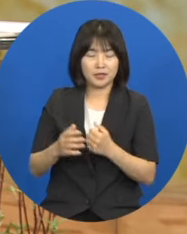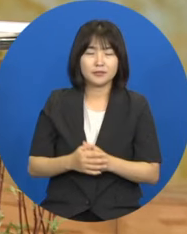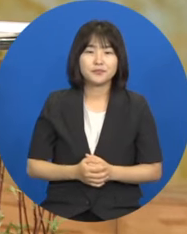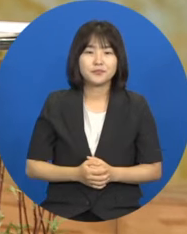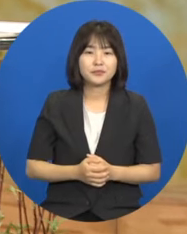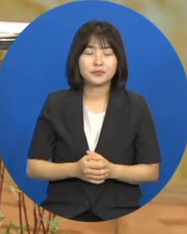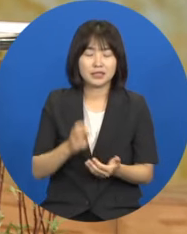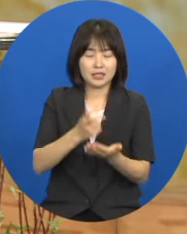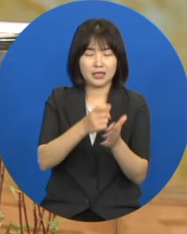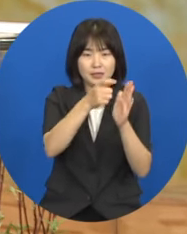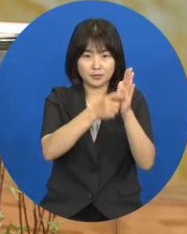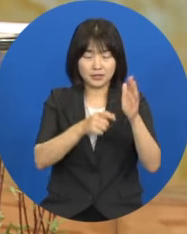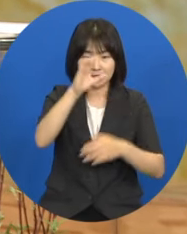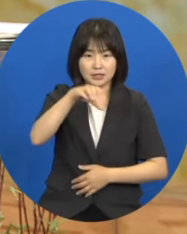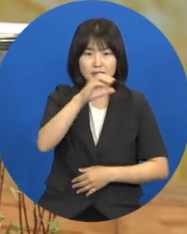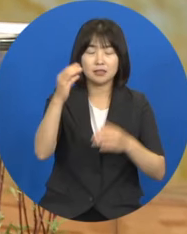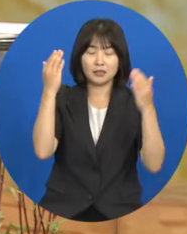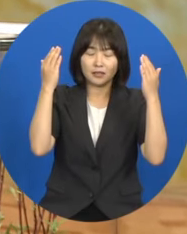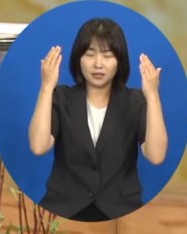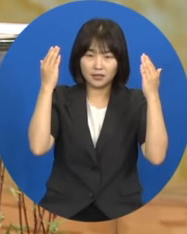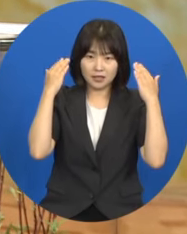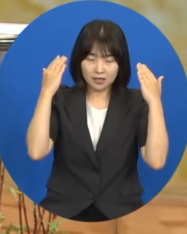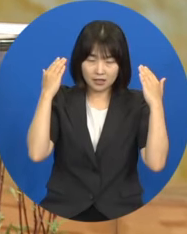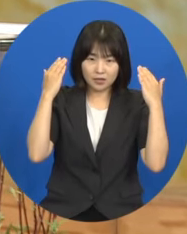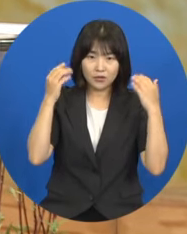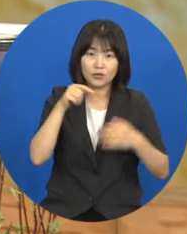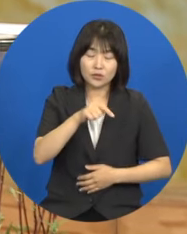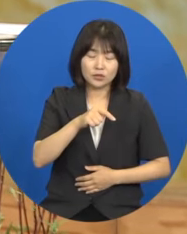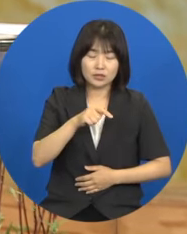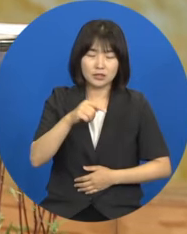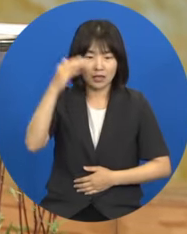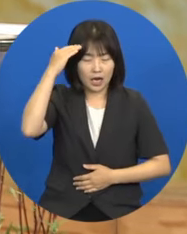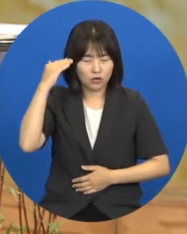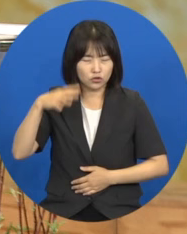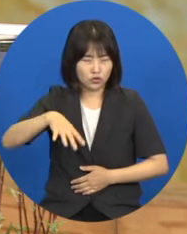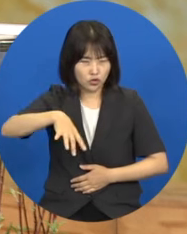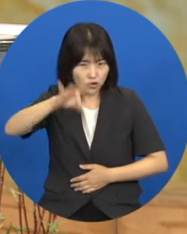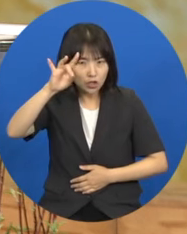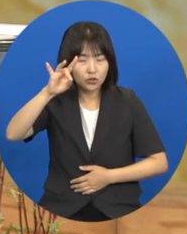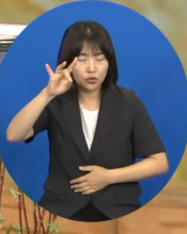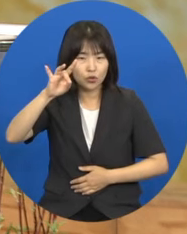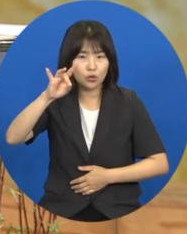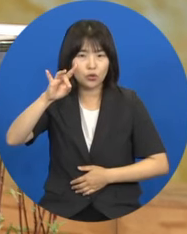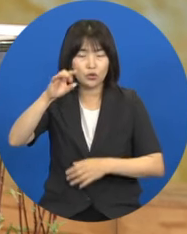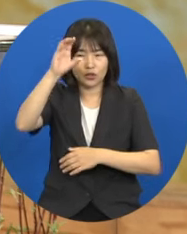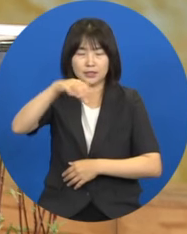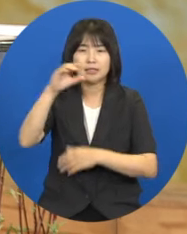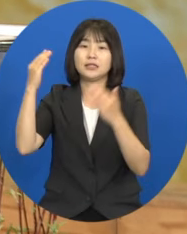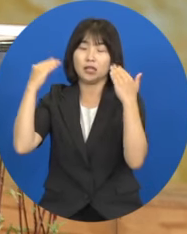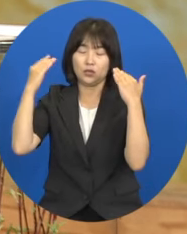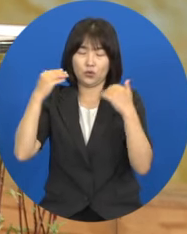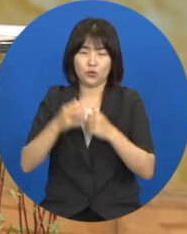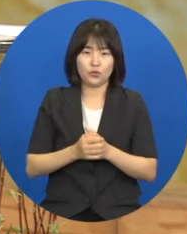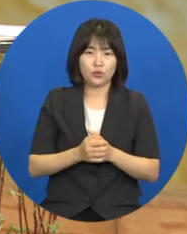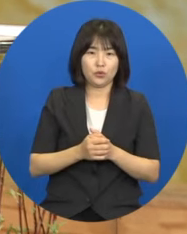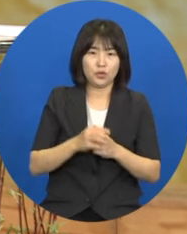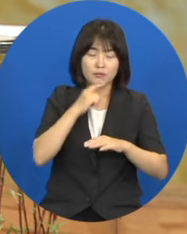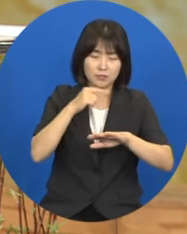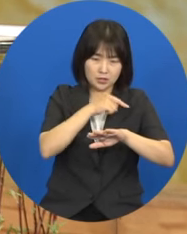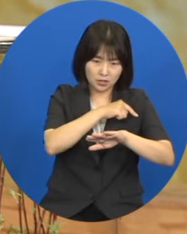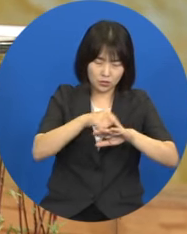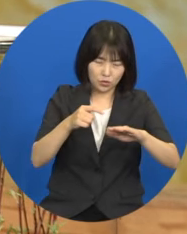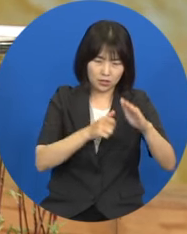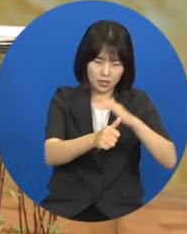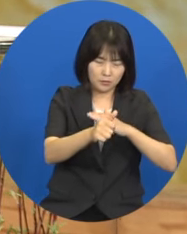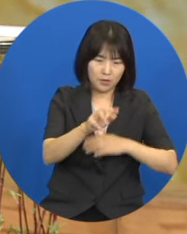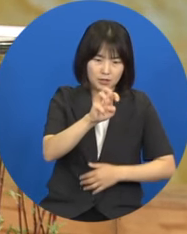감리교 신학대학교는 한국의 최초의 신학교입니다. 민족 대표 33인 중 7명을 배출한